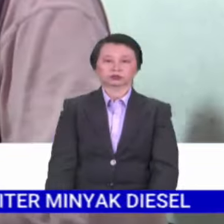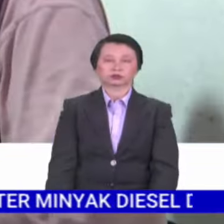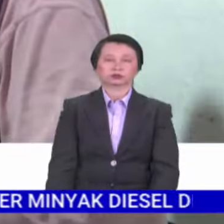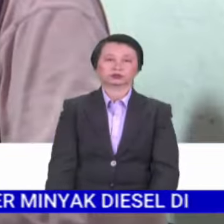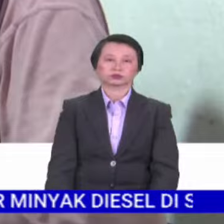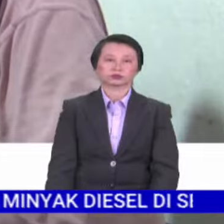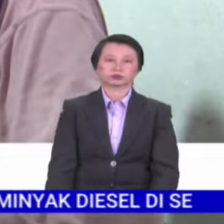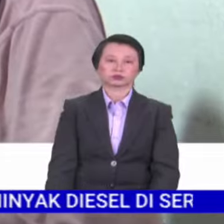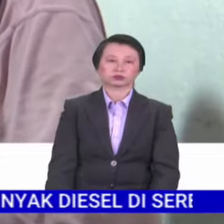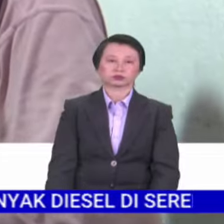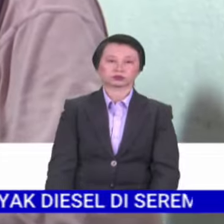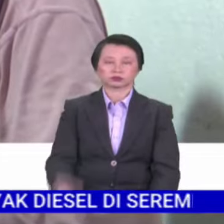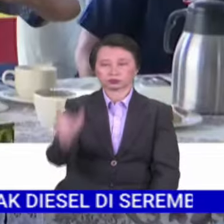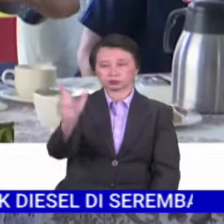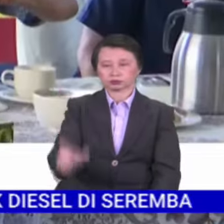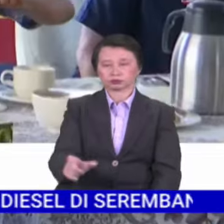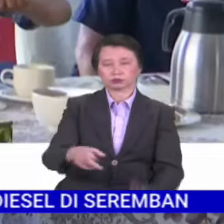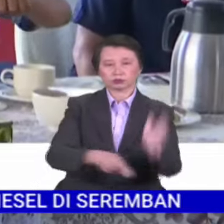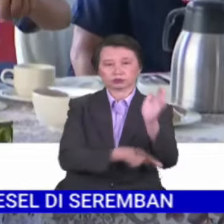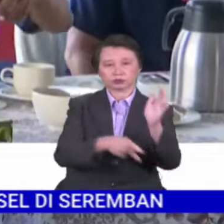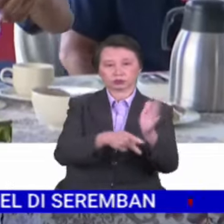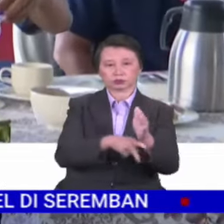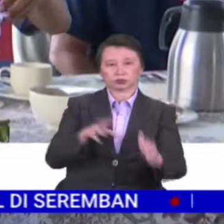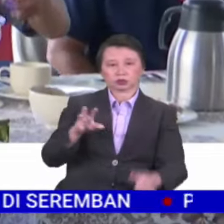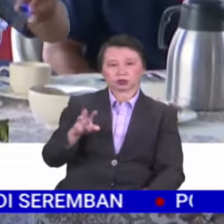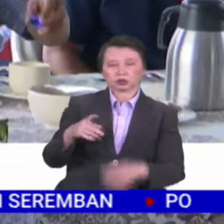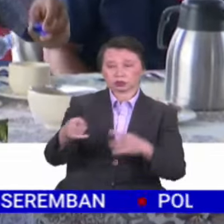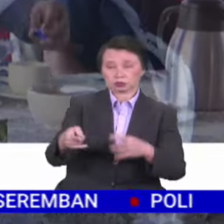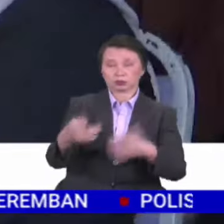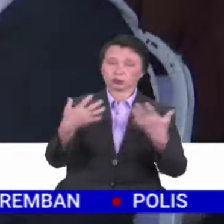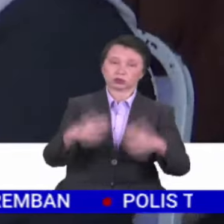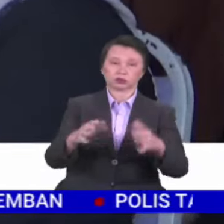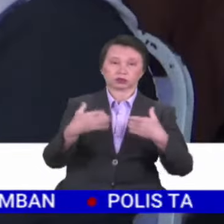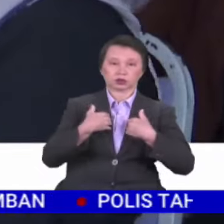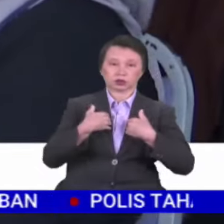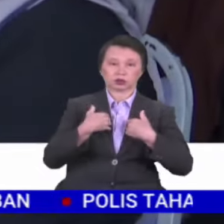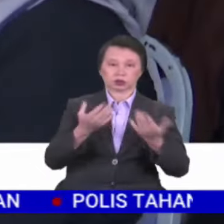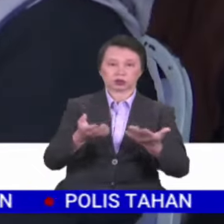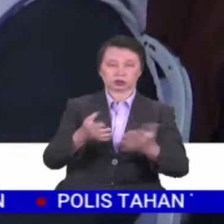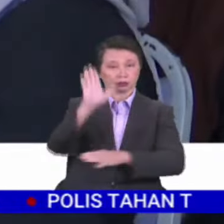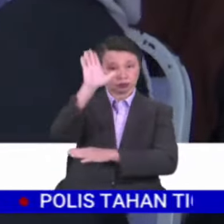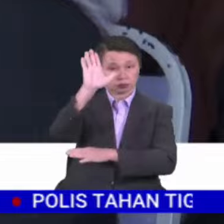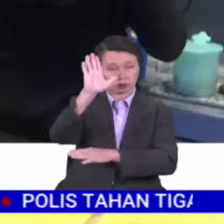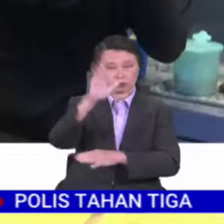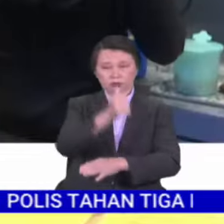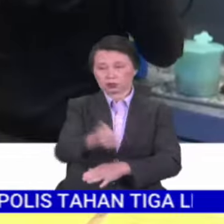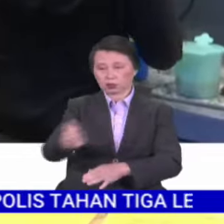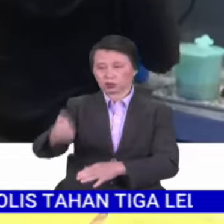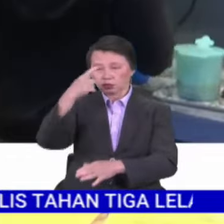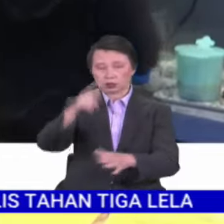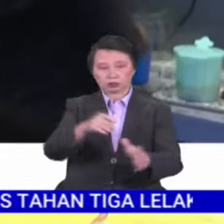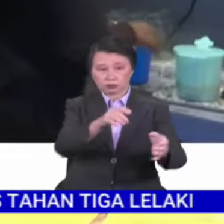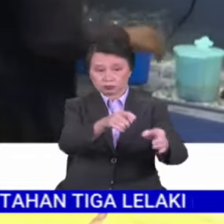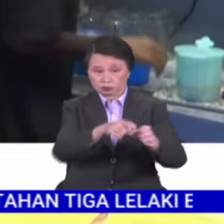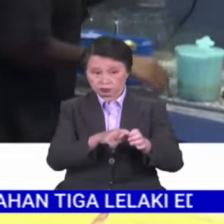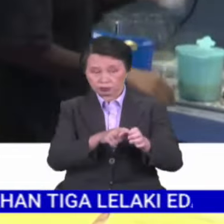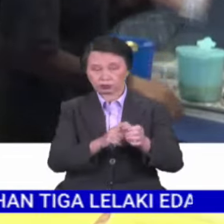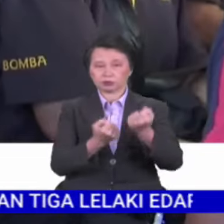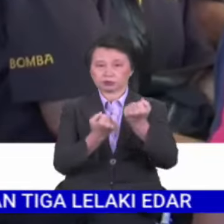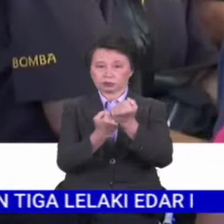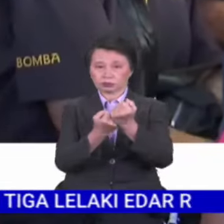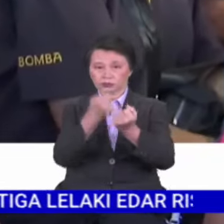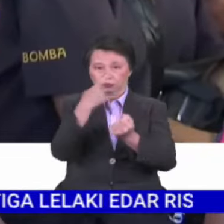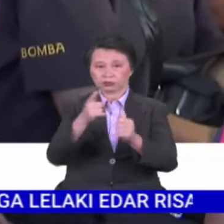Sementara itu, rata calon-calon bagi Parlimen di Kedah ditemui, mereka sudah pun mempersiapkan manifesto masing-masing untuk menawan hati pengundi